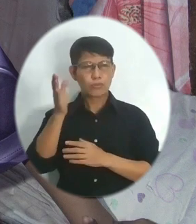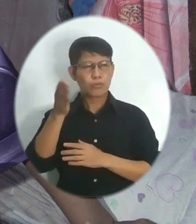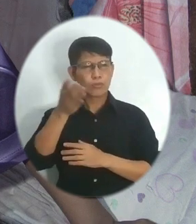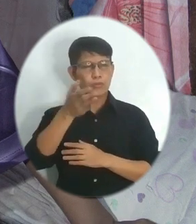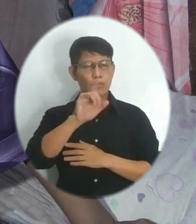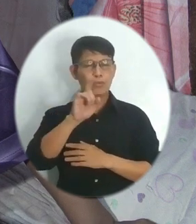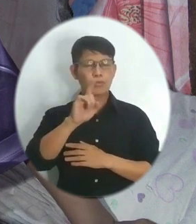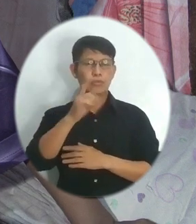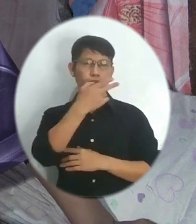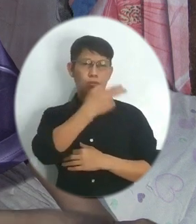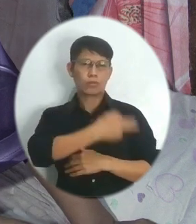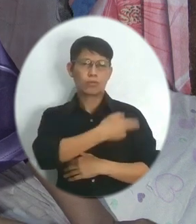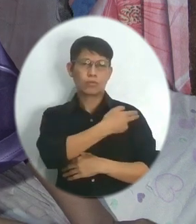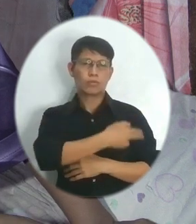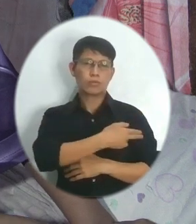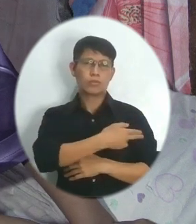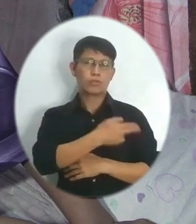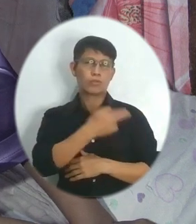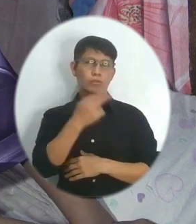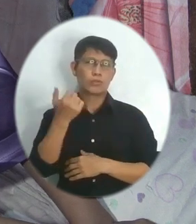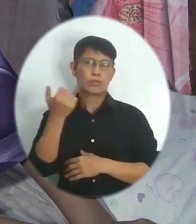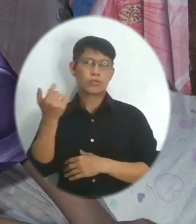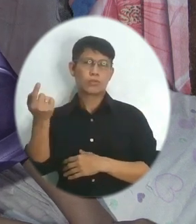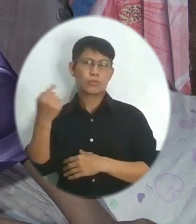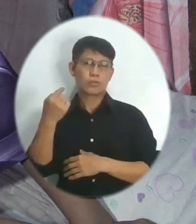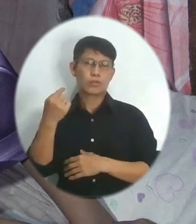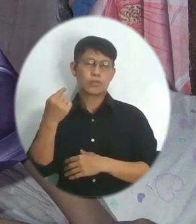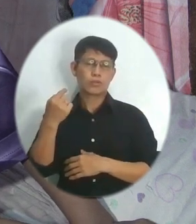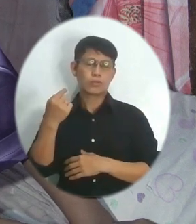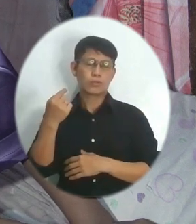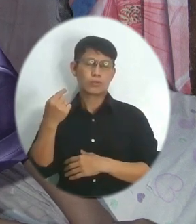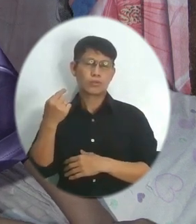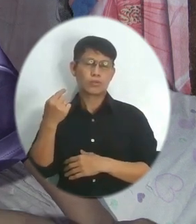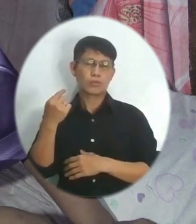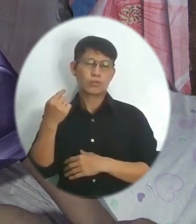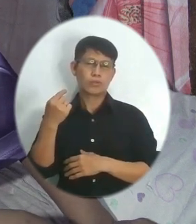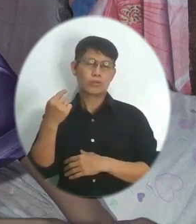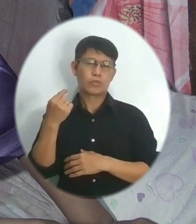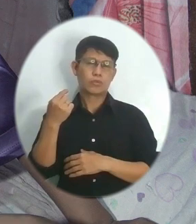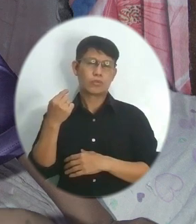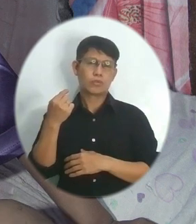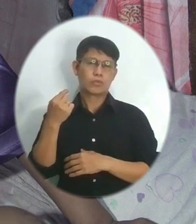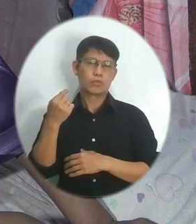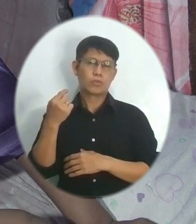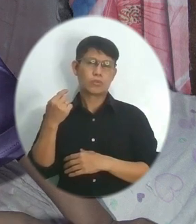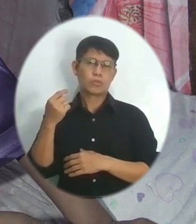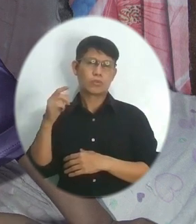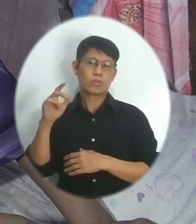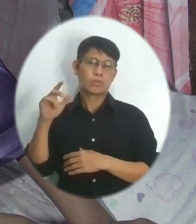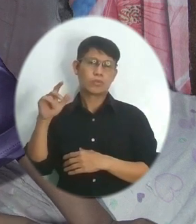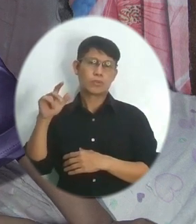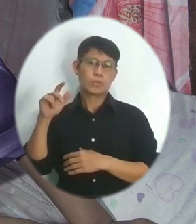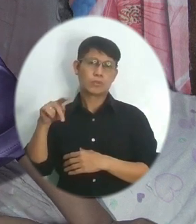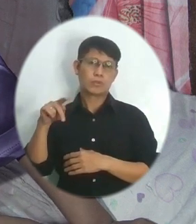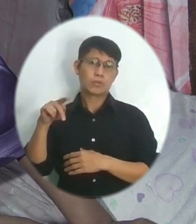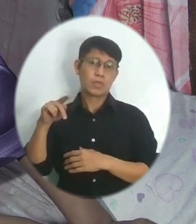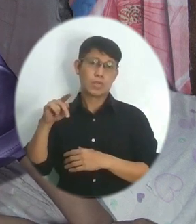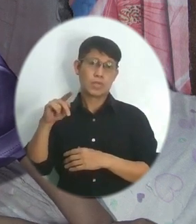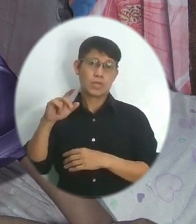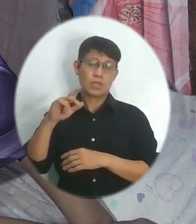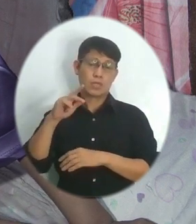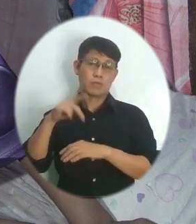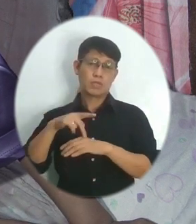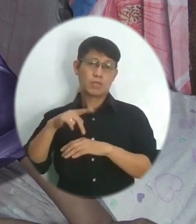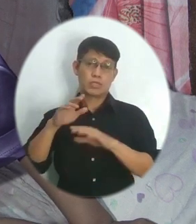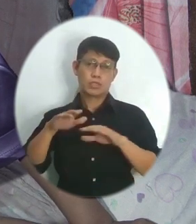mas pang hospital. Yun po, may nagsabi po sa amin, Philippine Children kami, pumunta. Yun po,